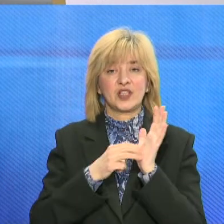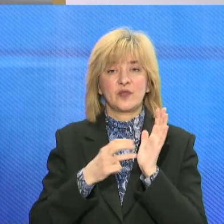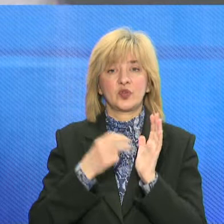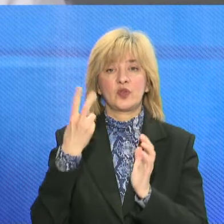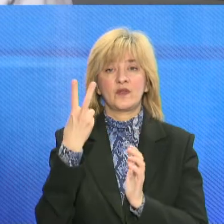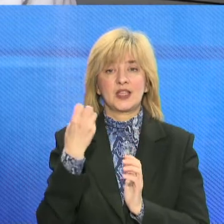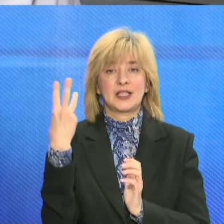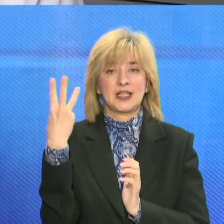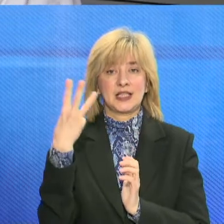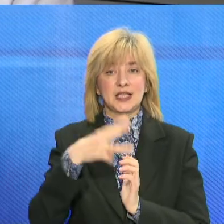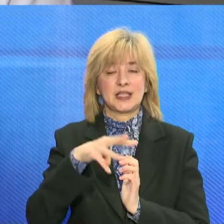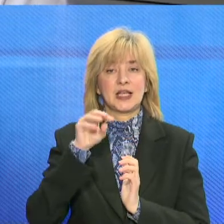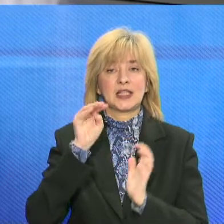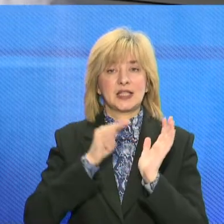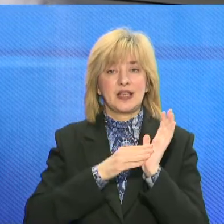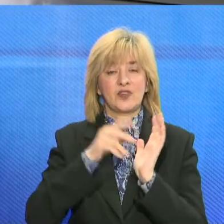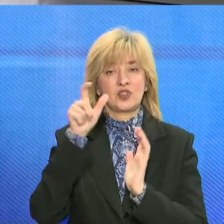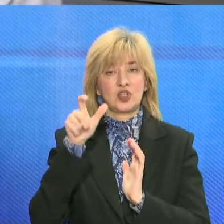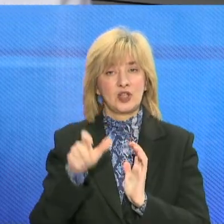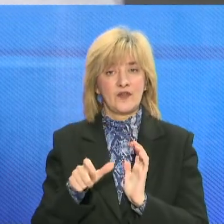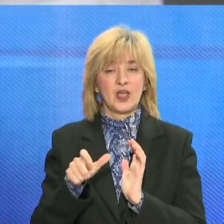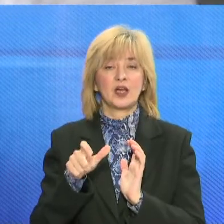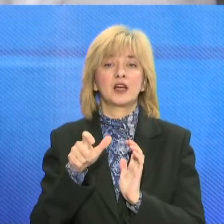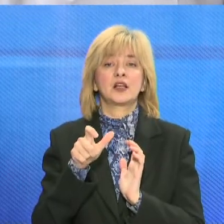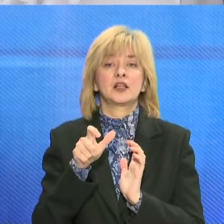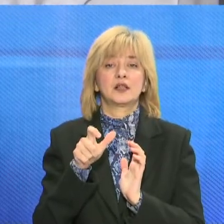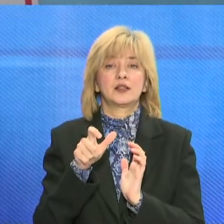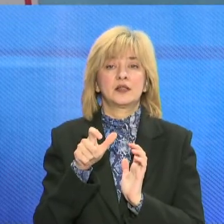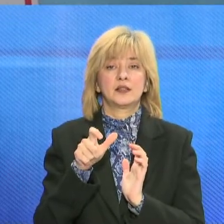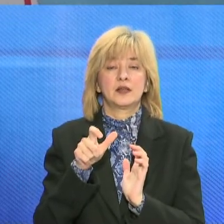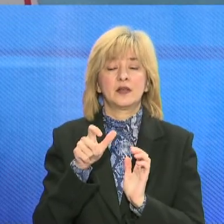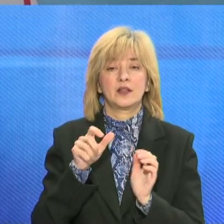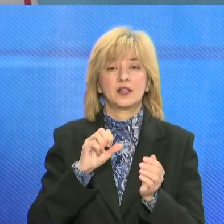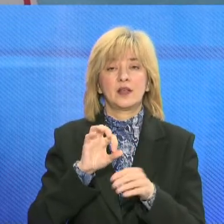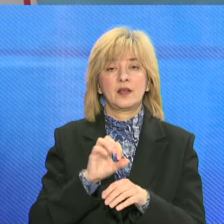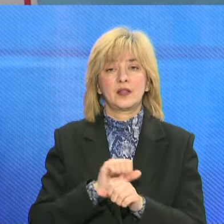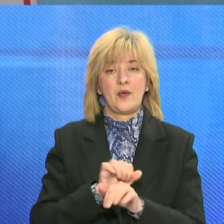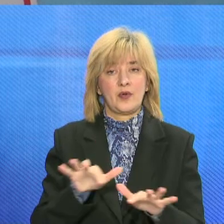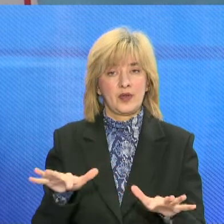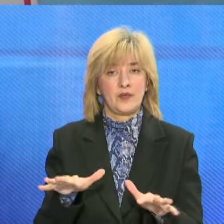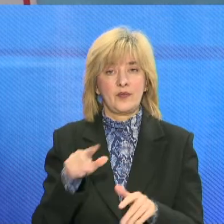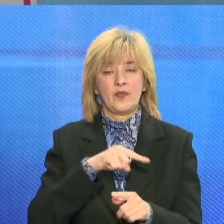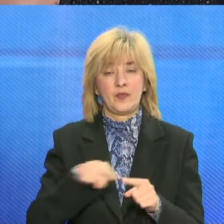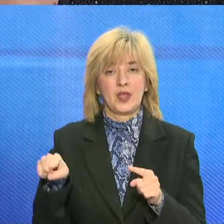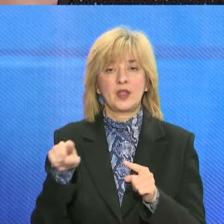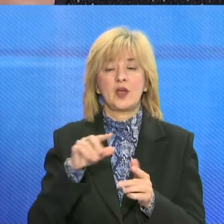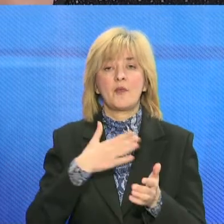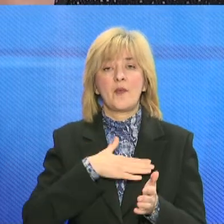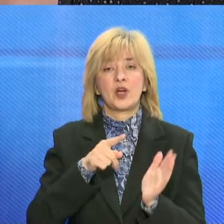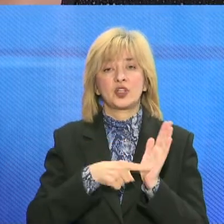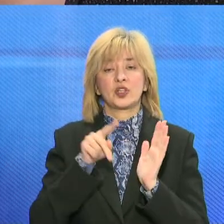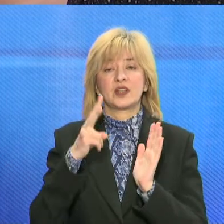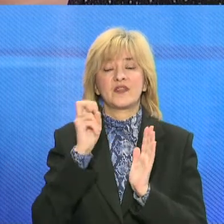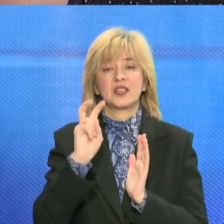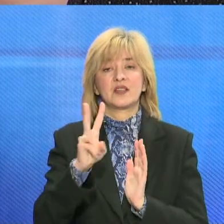800239 пациентов с ранее подтвержденным COVID-19. За период распаусюживания инфекции померло 6221 человек